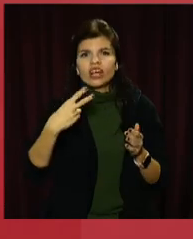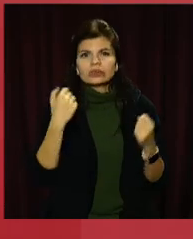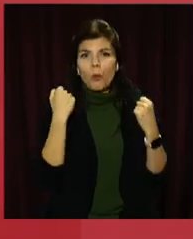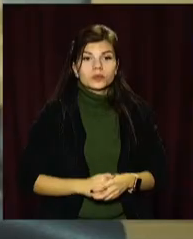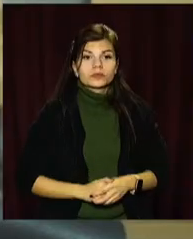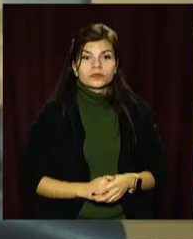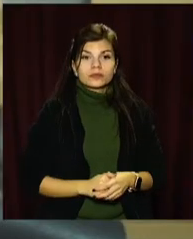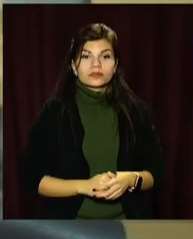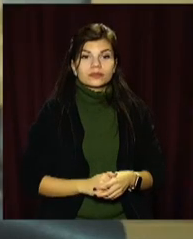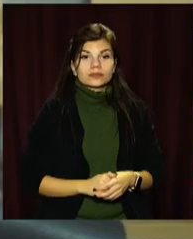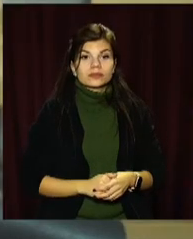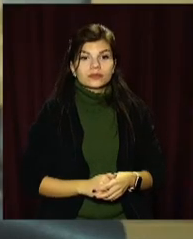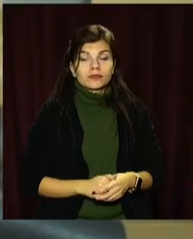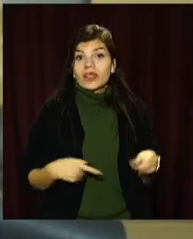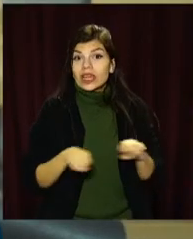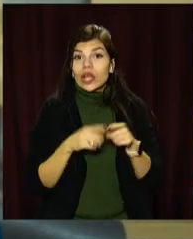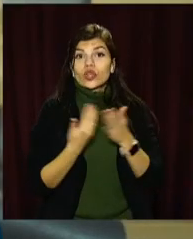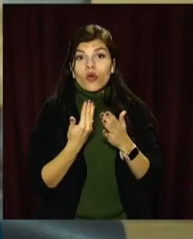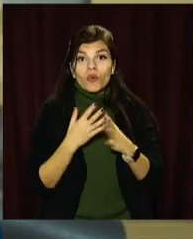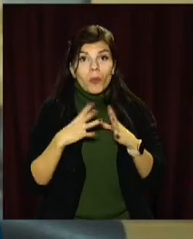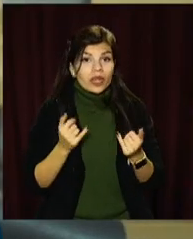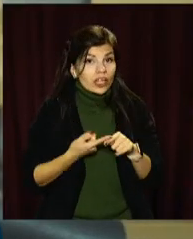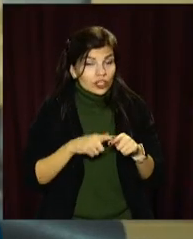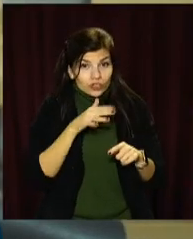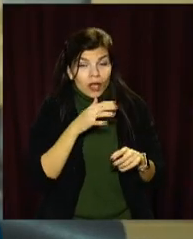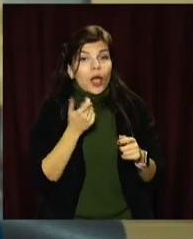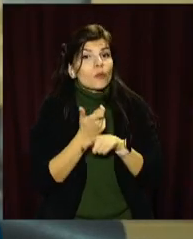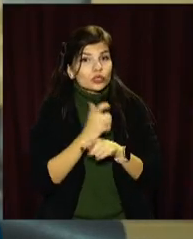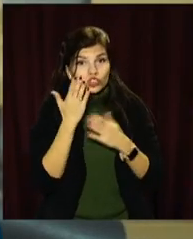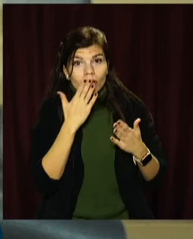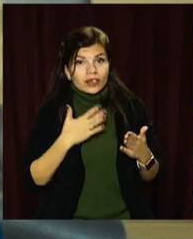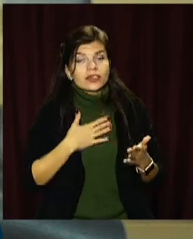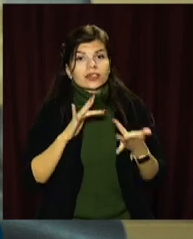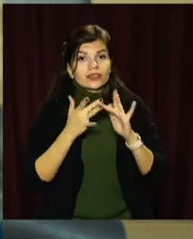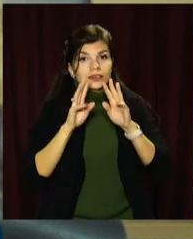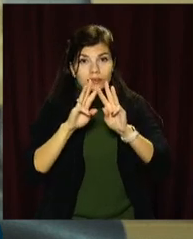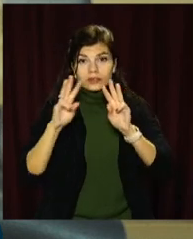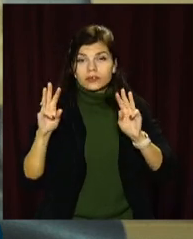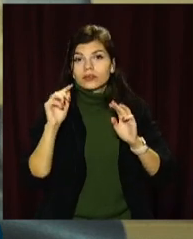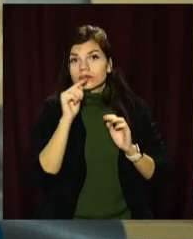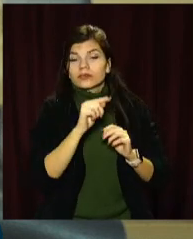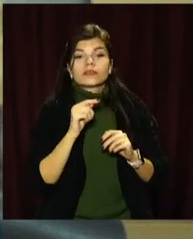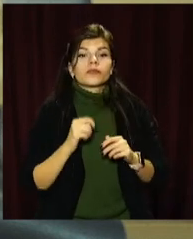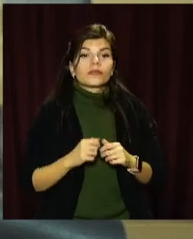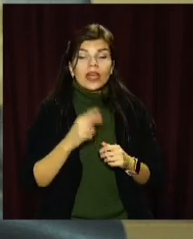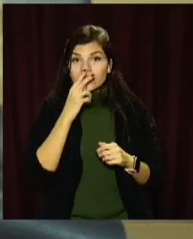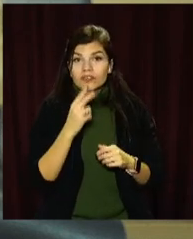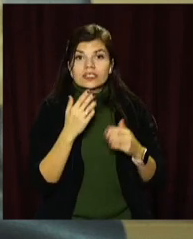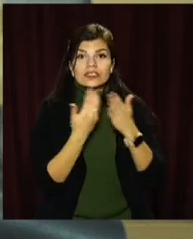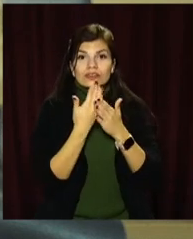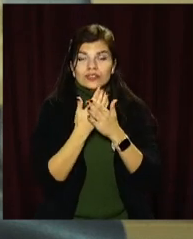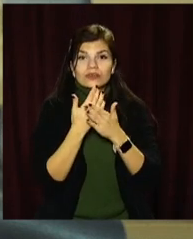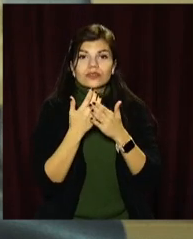спортсменів. Такими були новини на цей час. А більше читайте на нашому сайті opentv.media. Дивіться